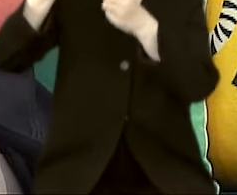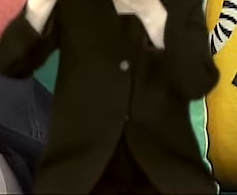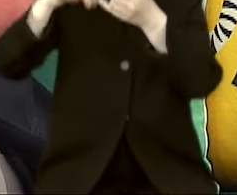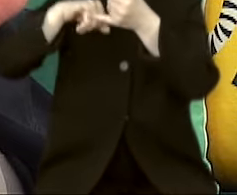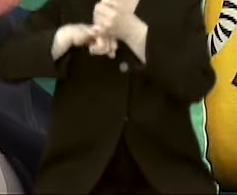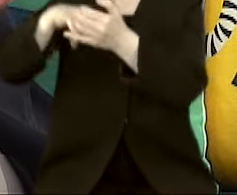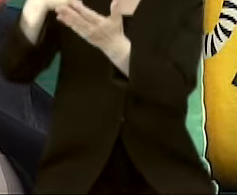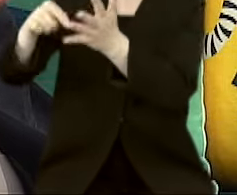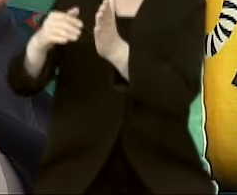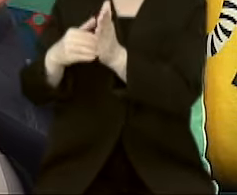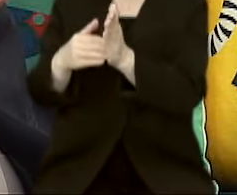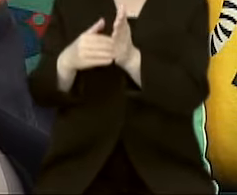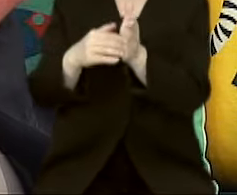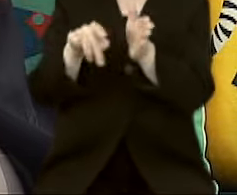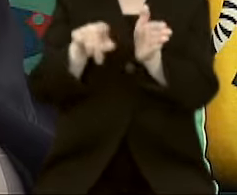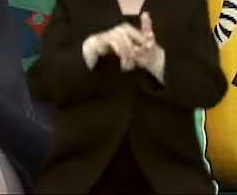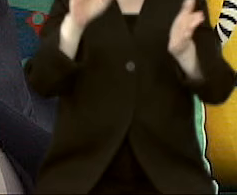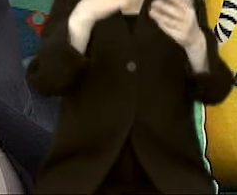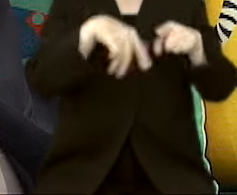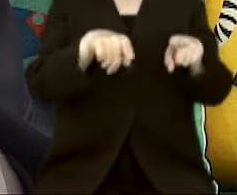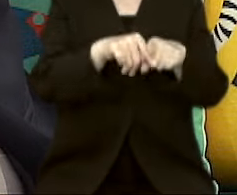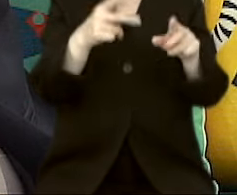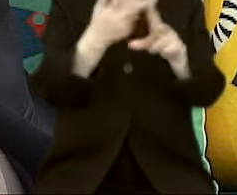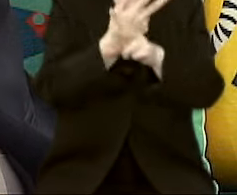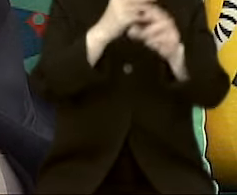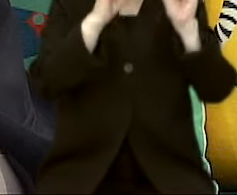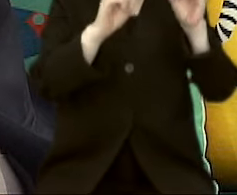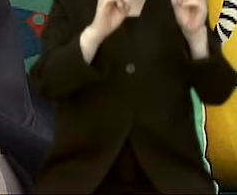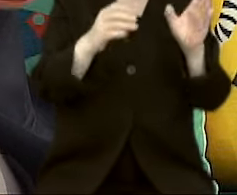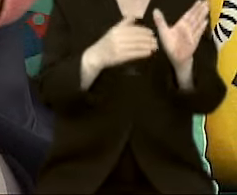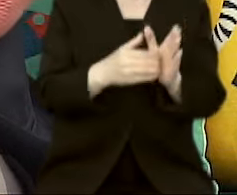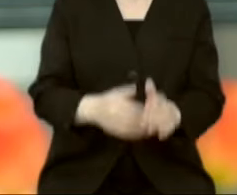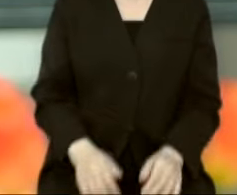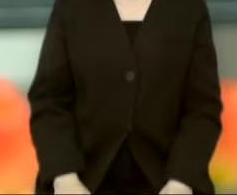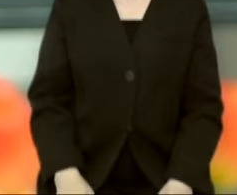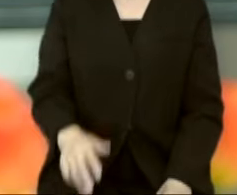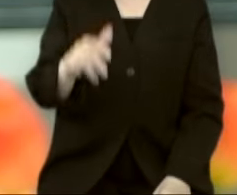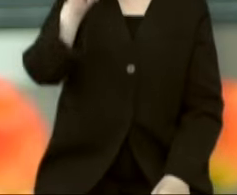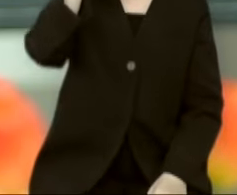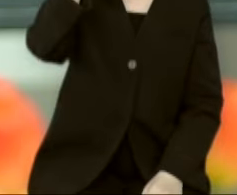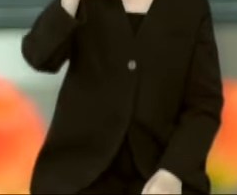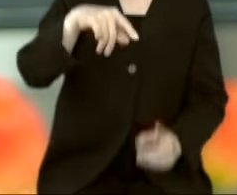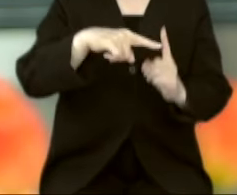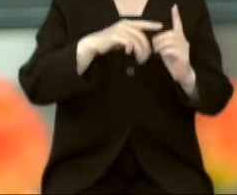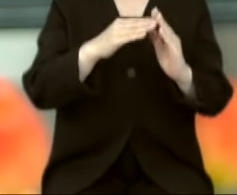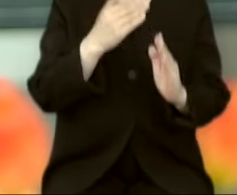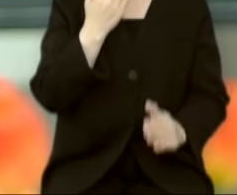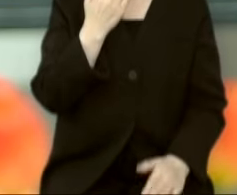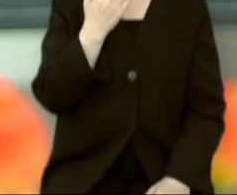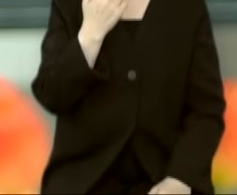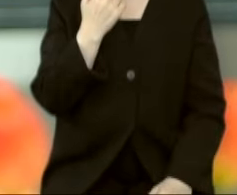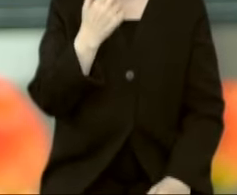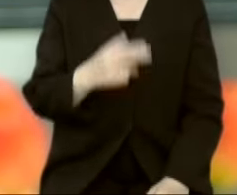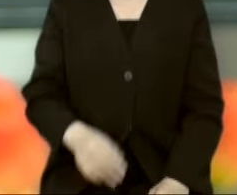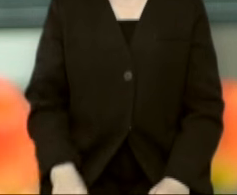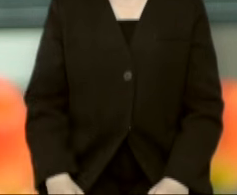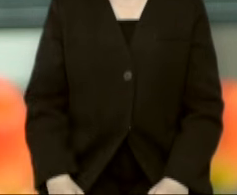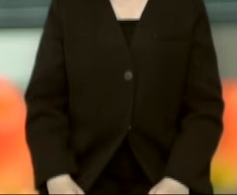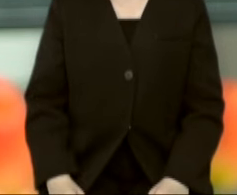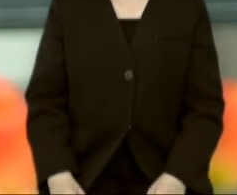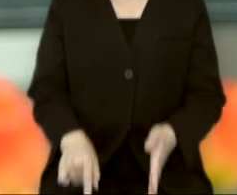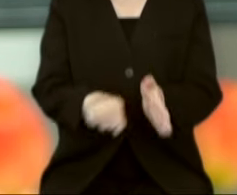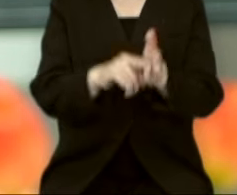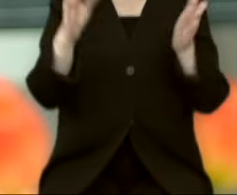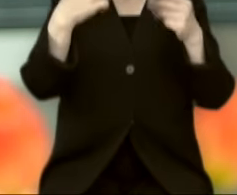시작하고 신학생들을 데리고 이제 매주 전도하러 다니고 인도에는 교회는 아예 없었고 그래서 네. 이제 그때부터